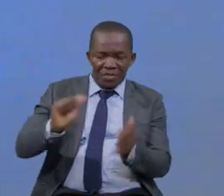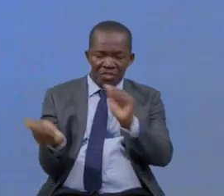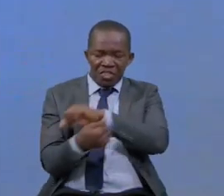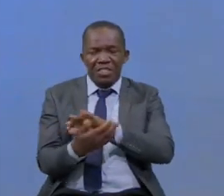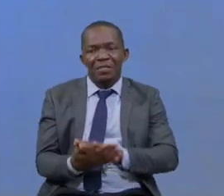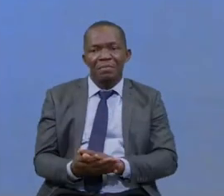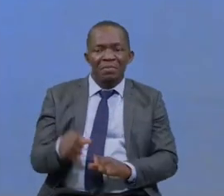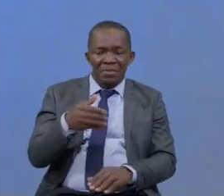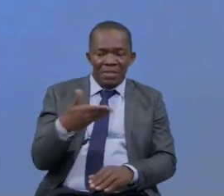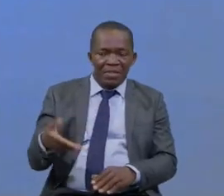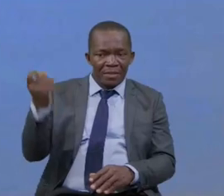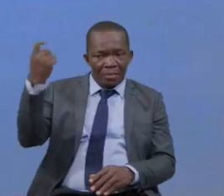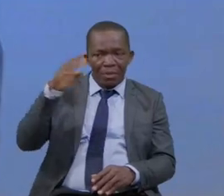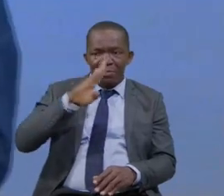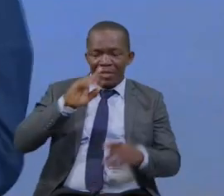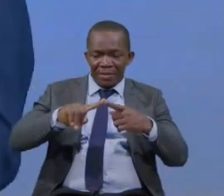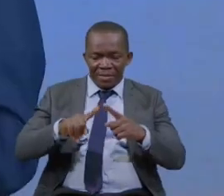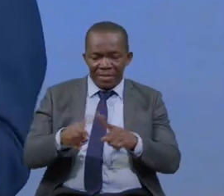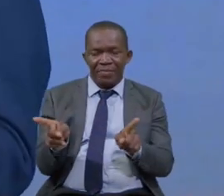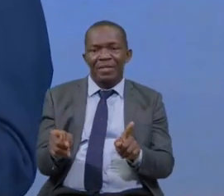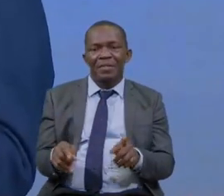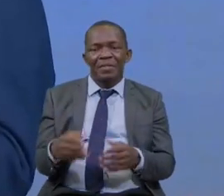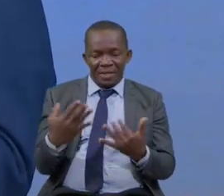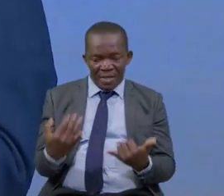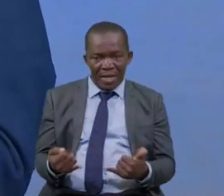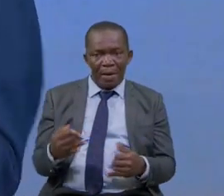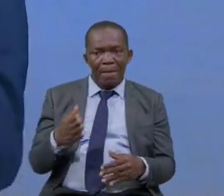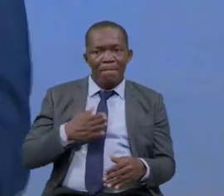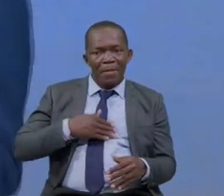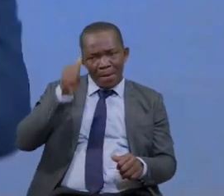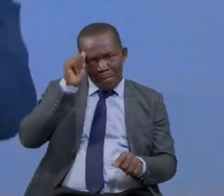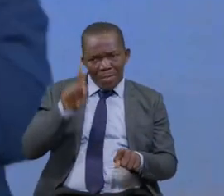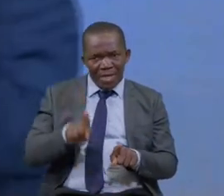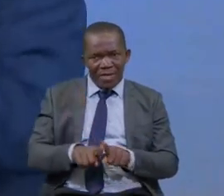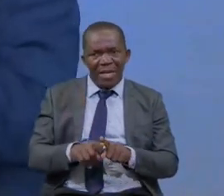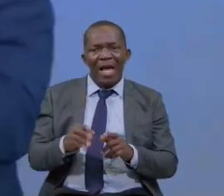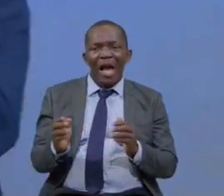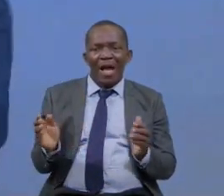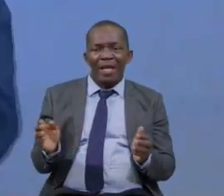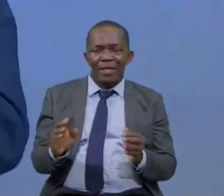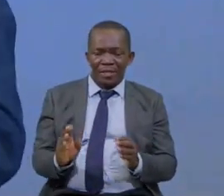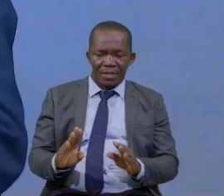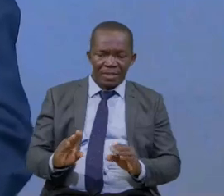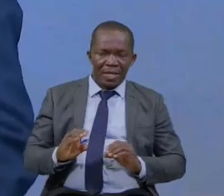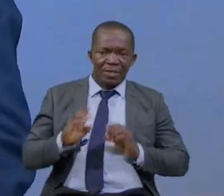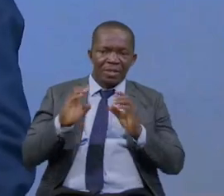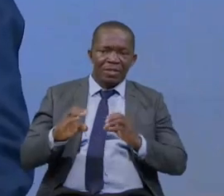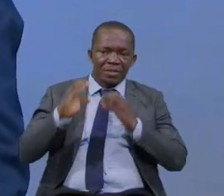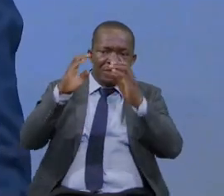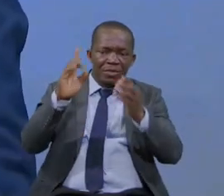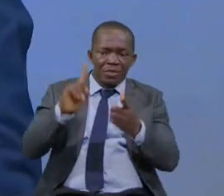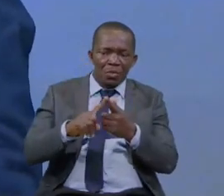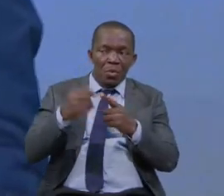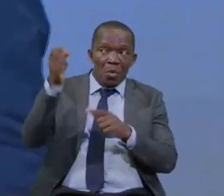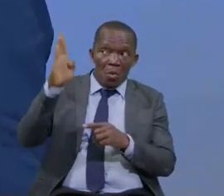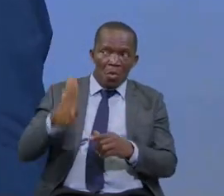frère, je vous recommande à Dieu et à la parole de sa grâce qui peut